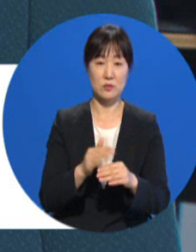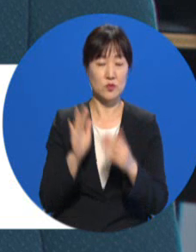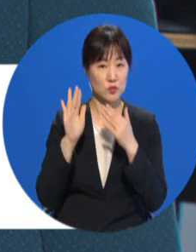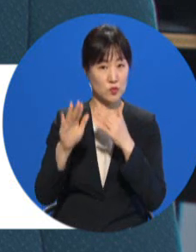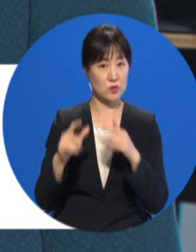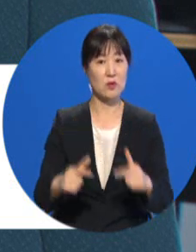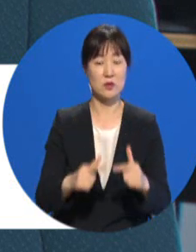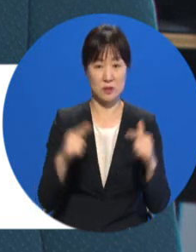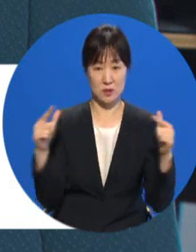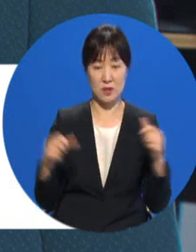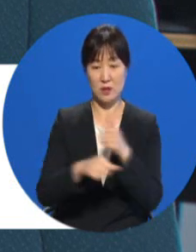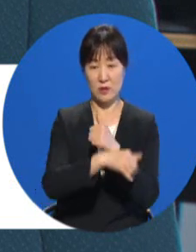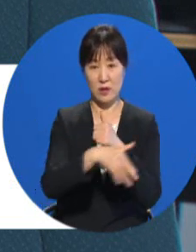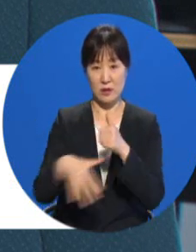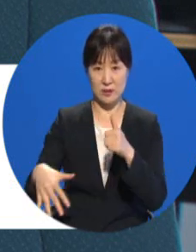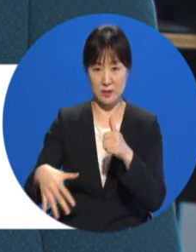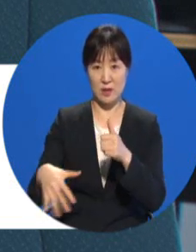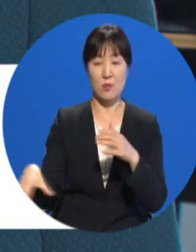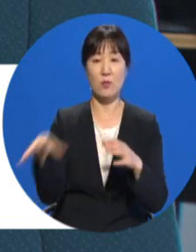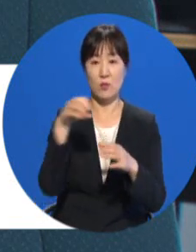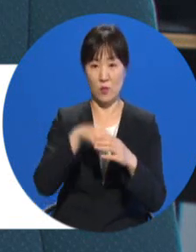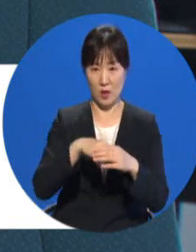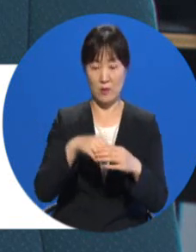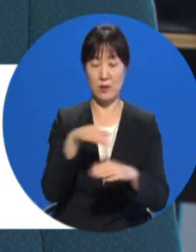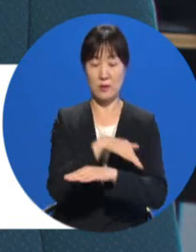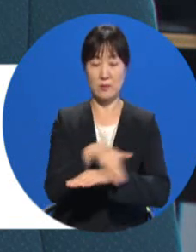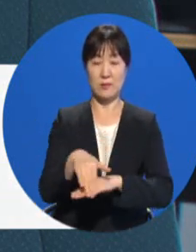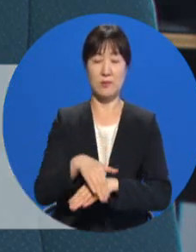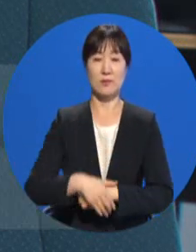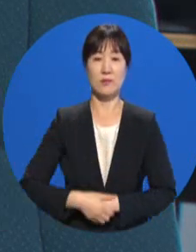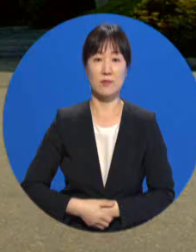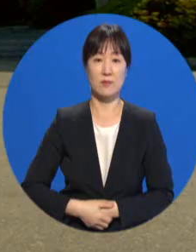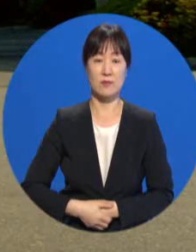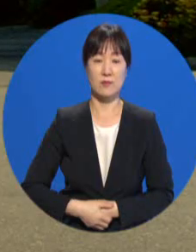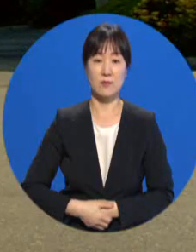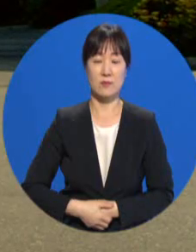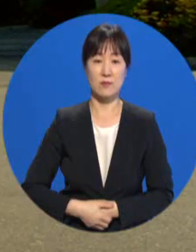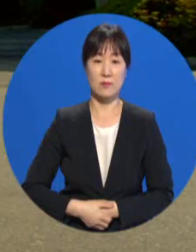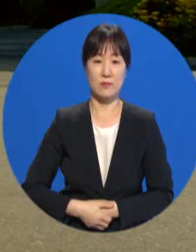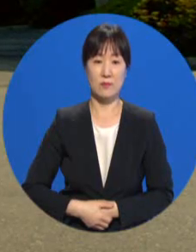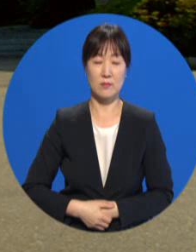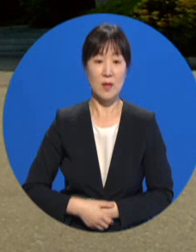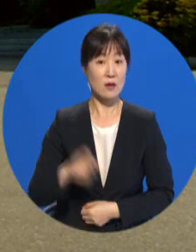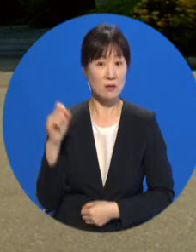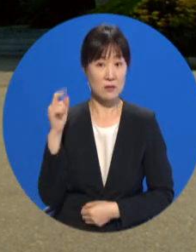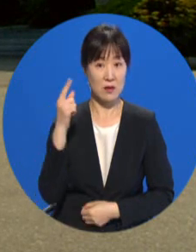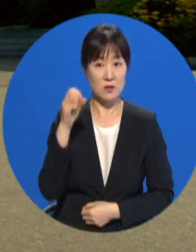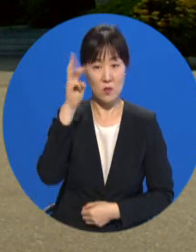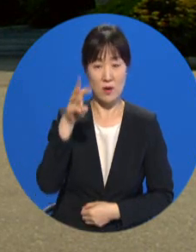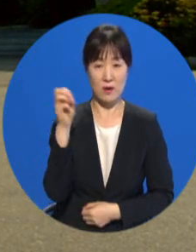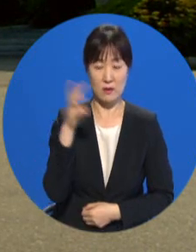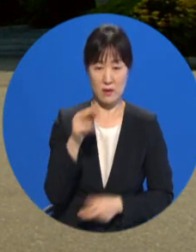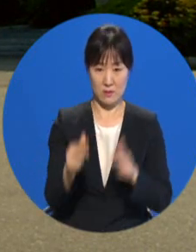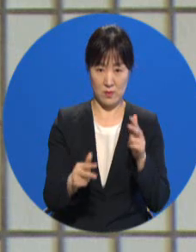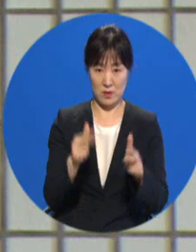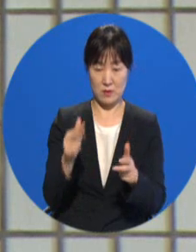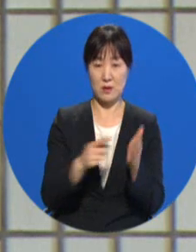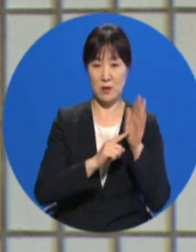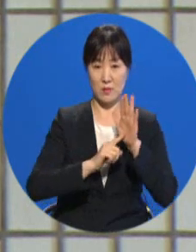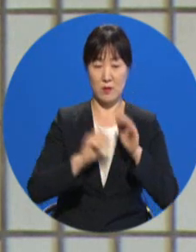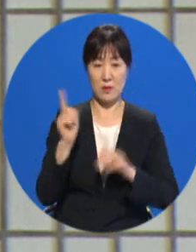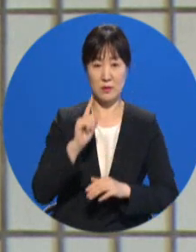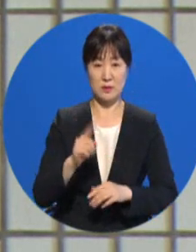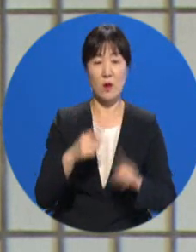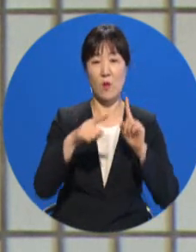추후 그 계열사까지 포함해서 추진하려고 하고 있습니다. 이에 대해 광양제철소도 긍정적이지만